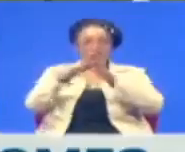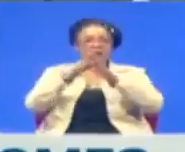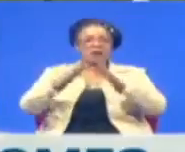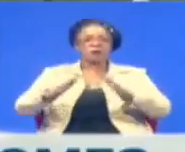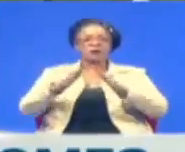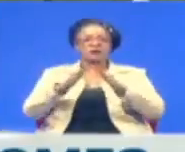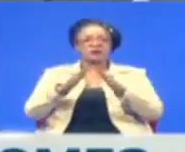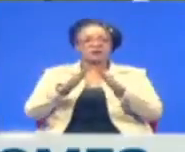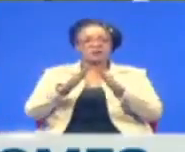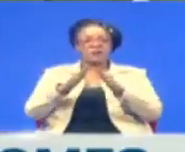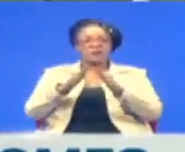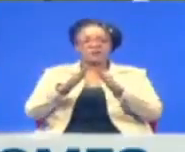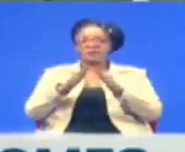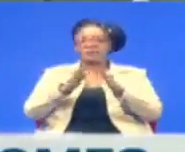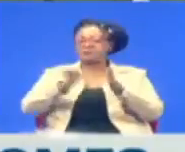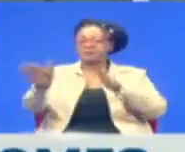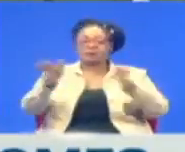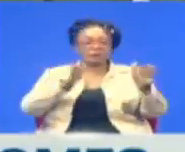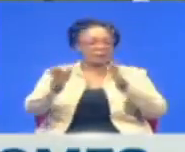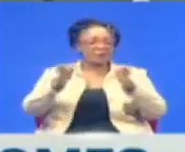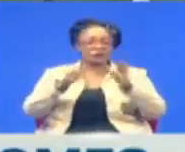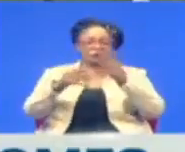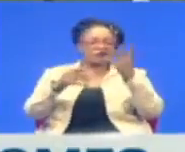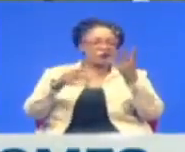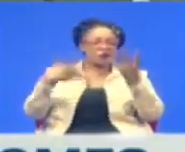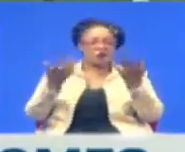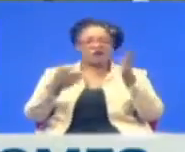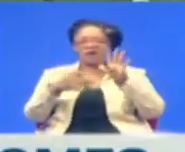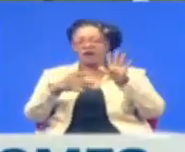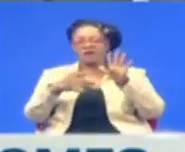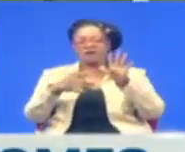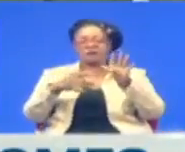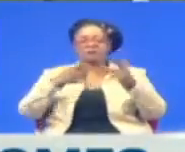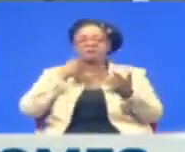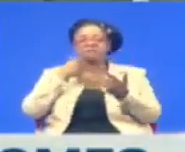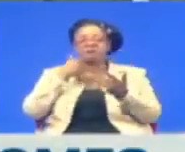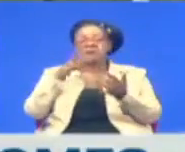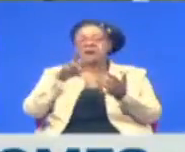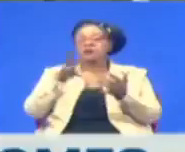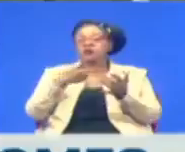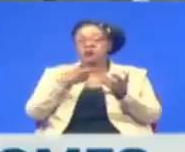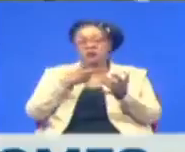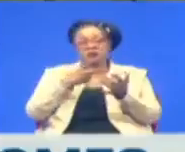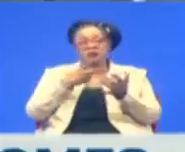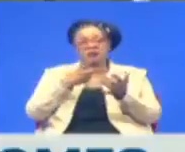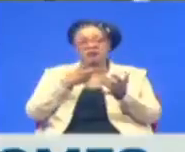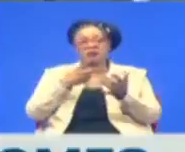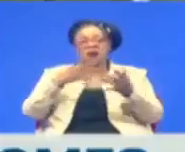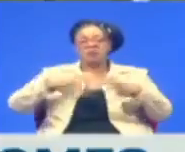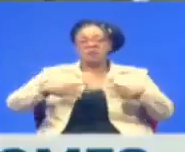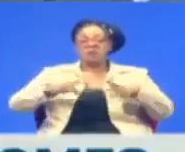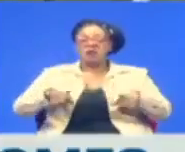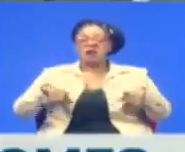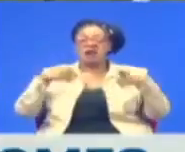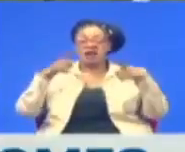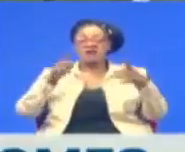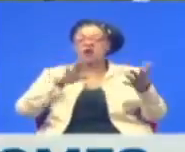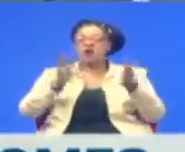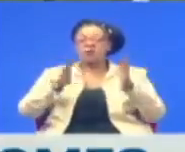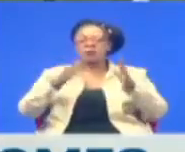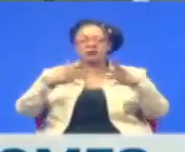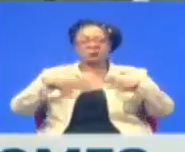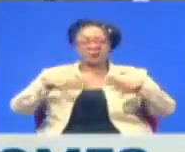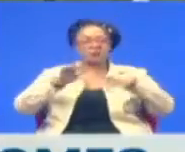nyumba bedroom kama 4-5. Mtu atakwambia hata 2000. Na watu wanaishi kwa ile nyumba karibu watu